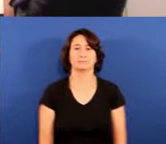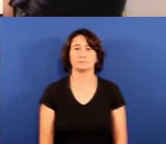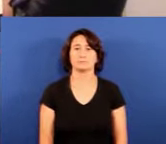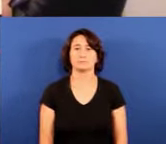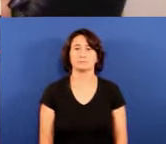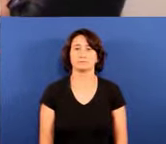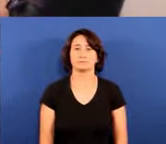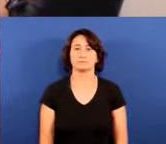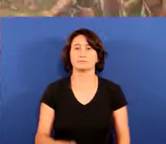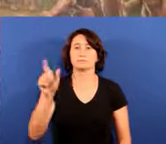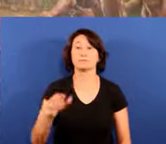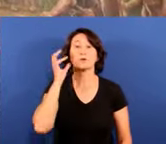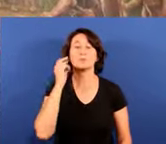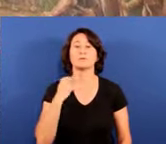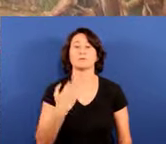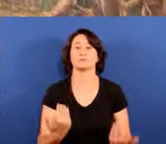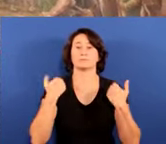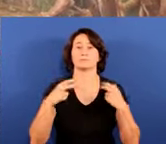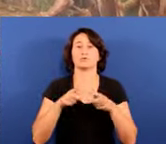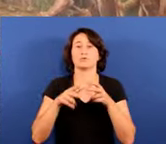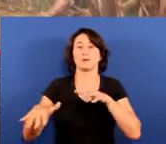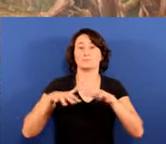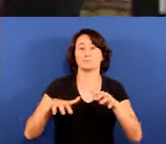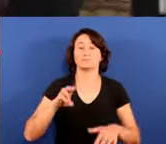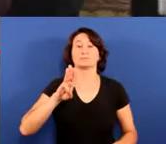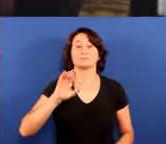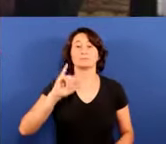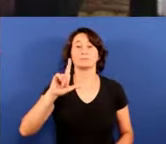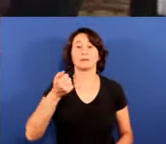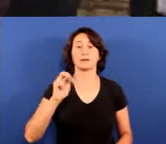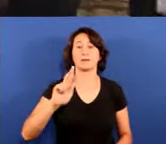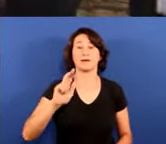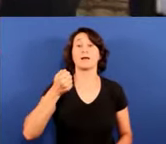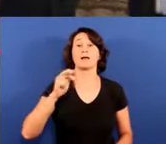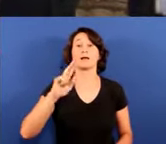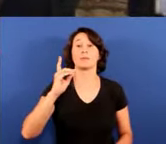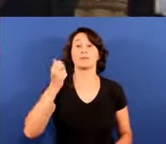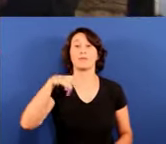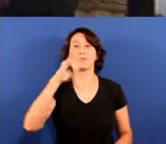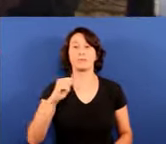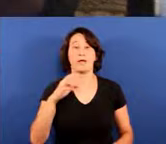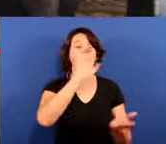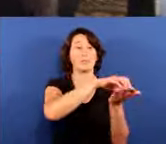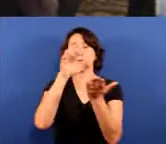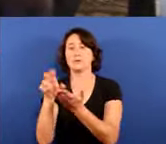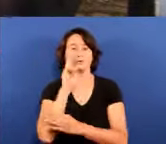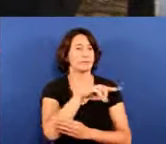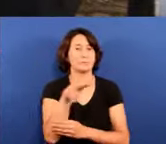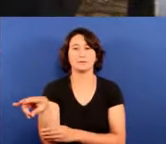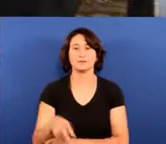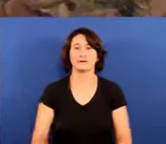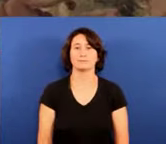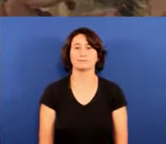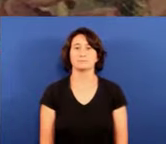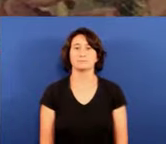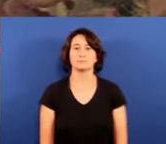finantzaketan parte hartu lezakeen Munduko Bankuko ordezkariekin batera, Mexiko eta Kolonbiako gobernuetako ordezkariak etorri dira Bizkaira,